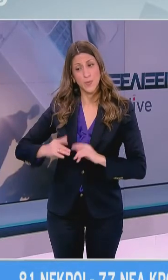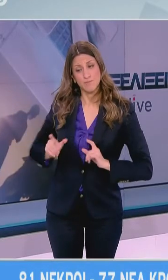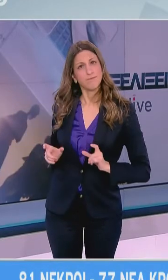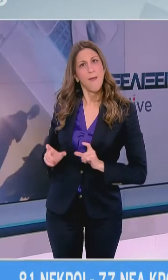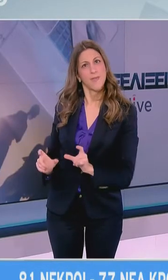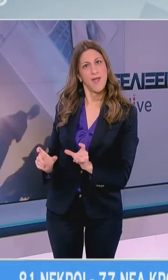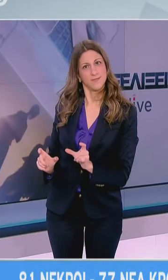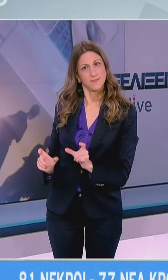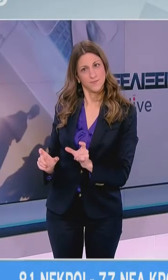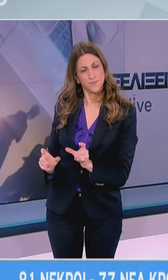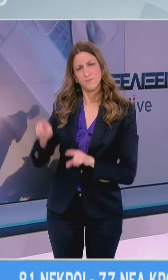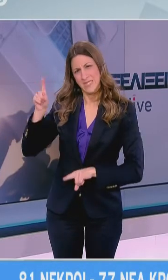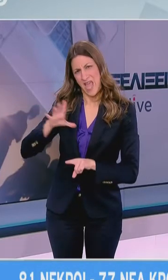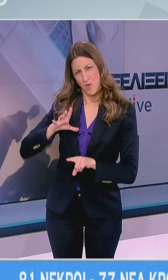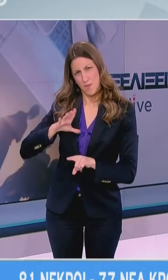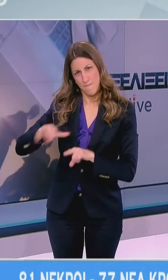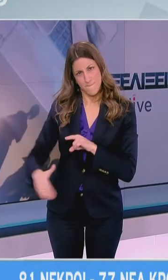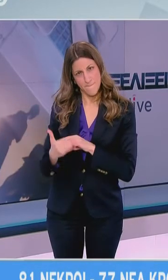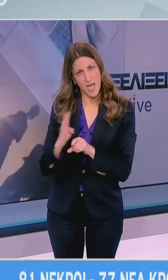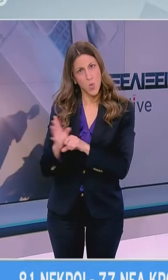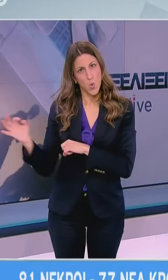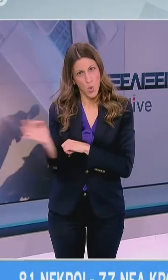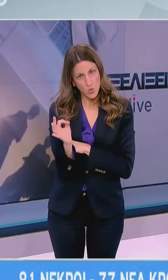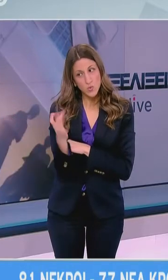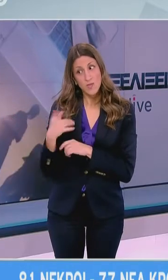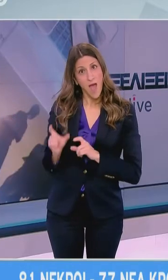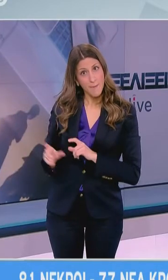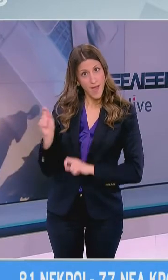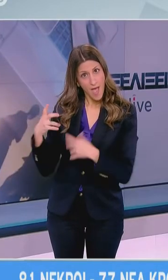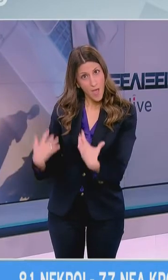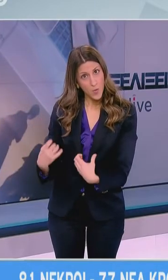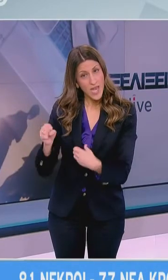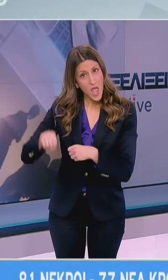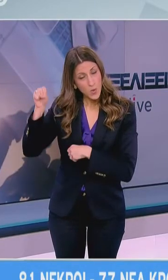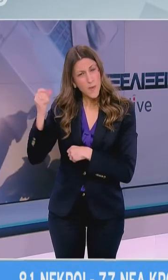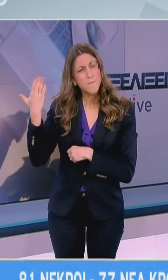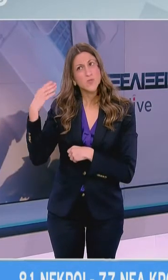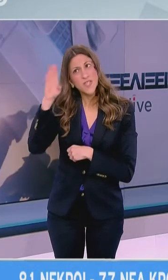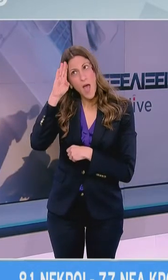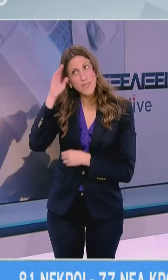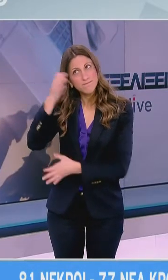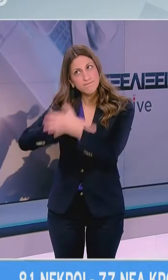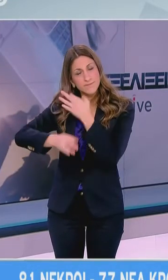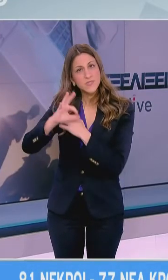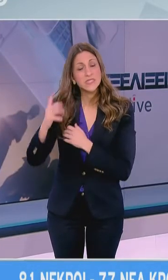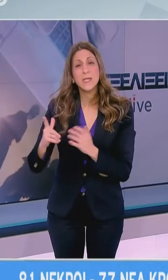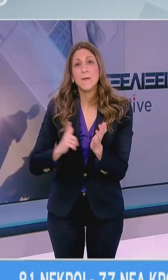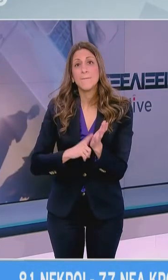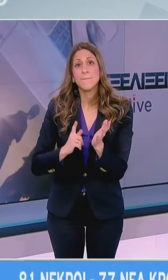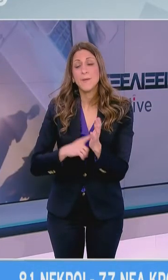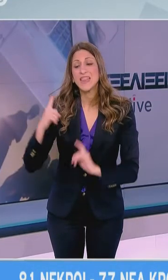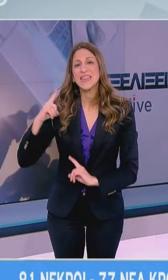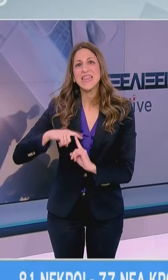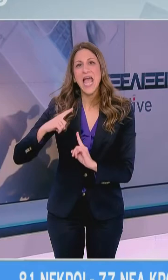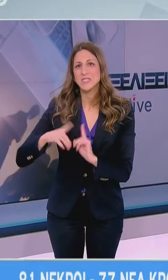Και επειδή πολύ πρόσφατα τοποθετήθηκε το Ευρωπαϊκό CDC, πρέπει να πούμε εδώ πέρα ότι χρειάζεται να ελεγχθεί η αξιοπιστία αυτών των